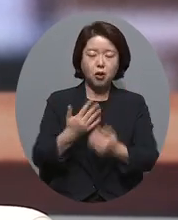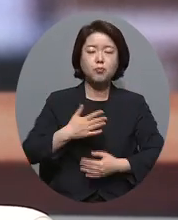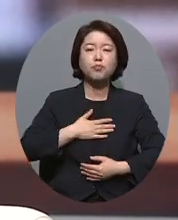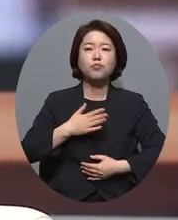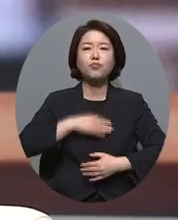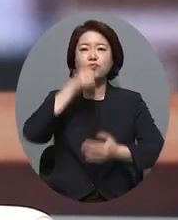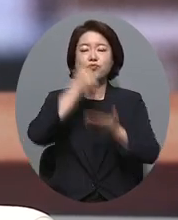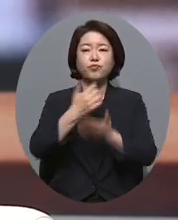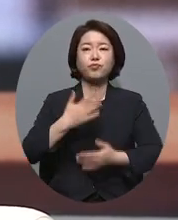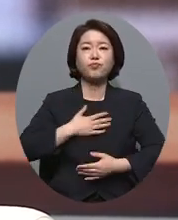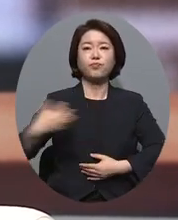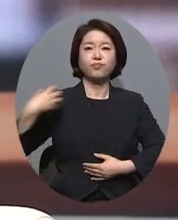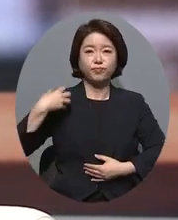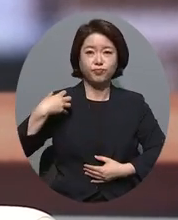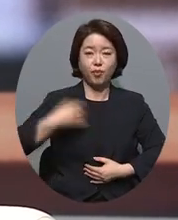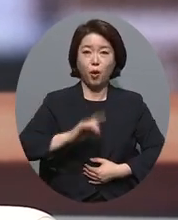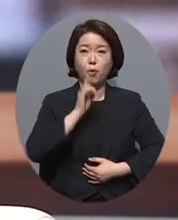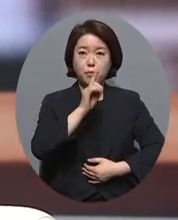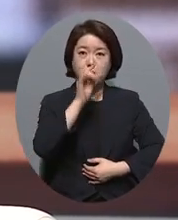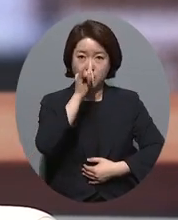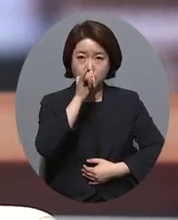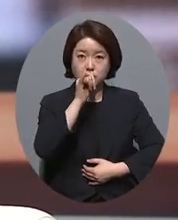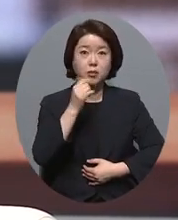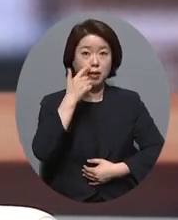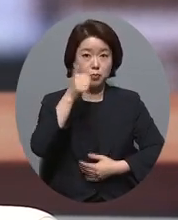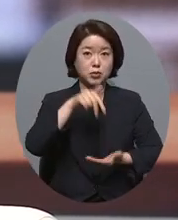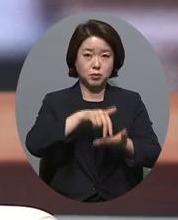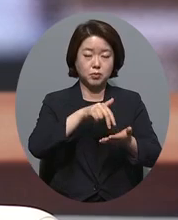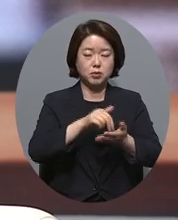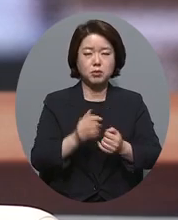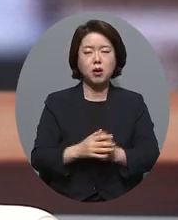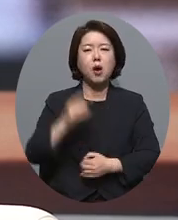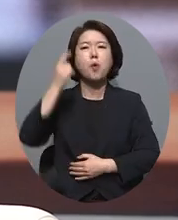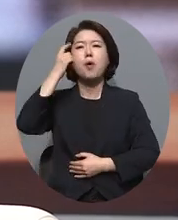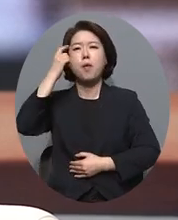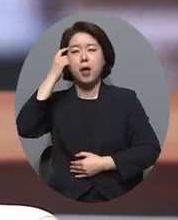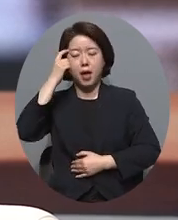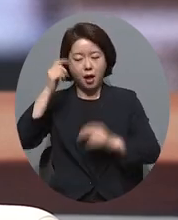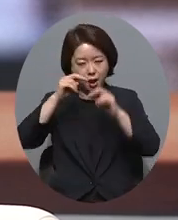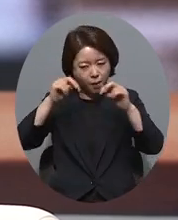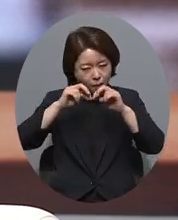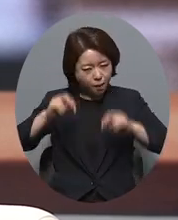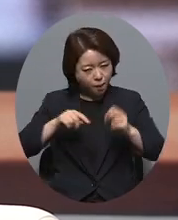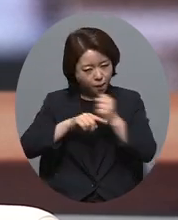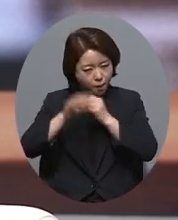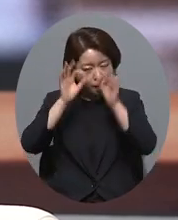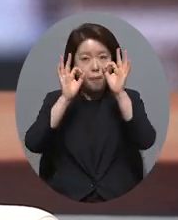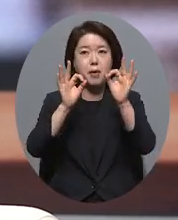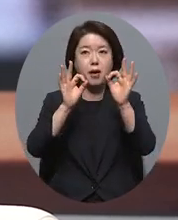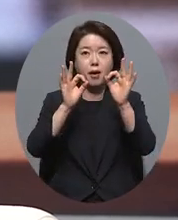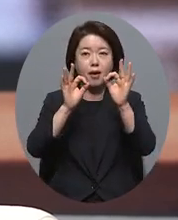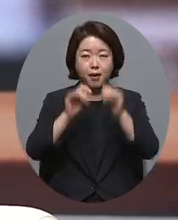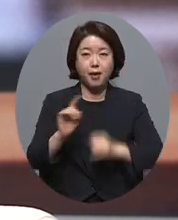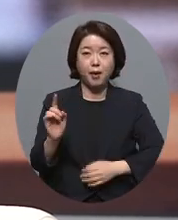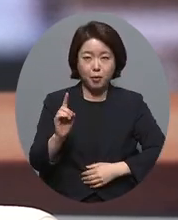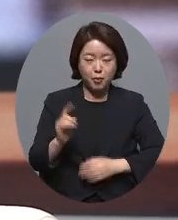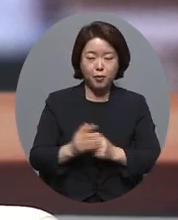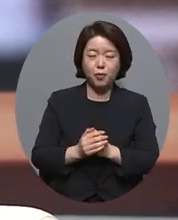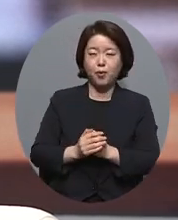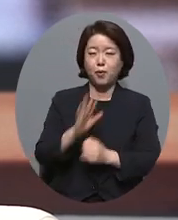범행을 자기가 했다라고 지금 주장을 하고 있는 상황입니다 왜 그런지 좀 따져볼 필요가 있을 것 같긴 한데요 일단